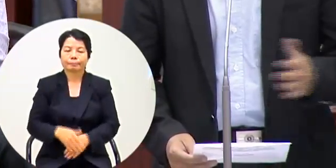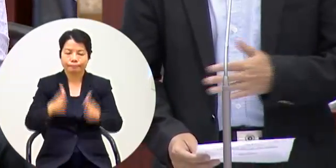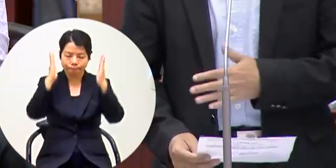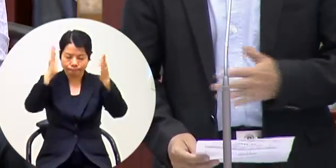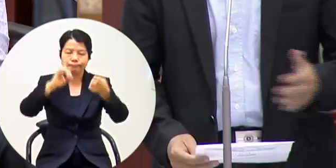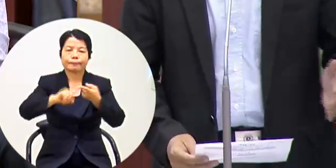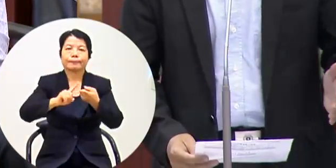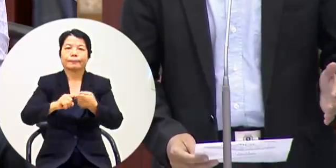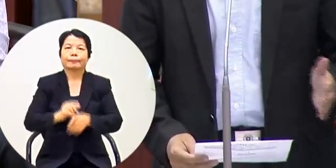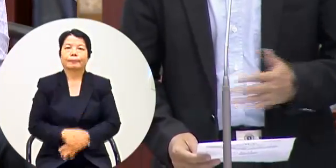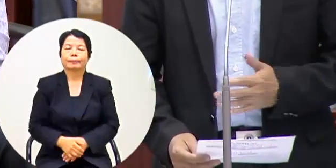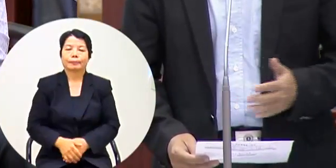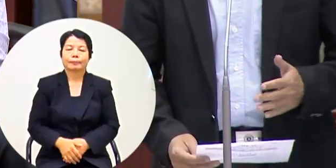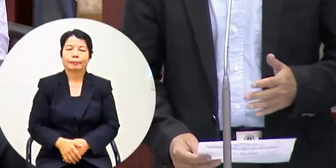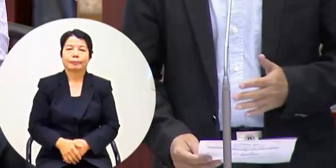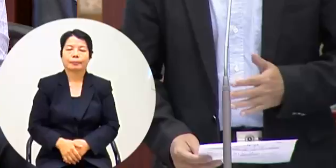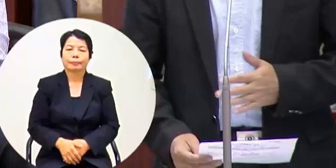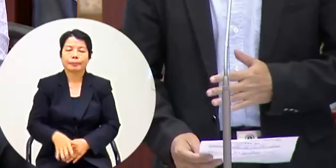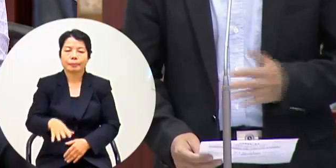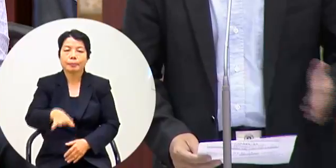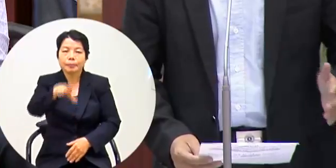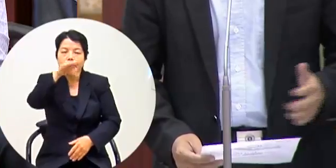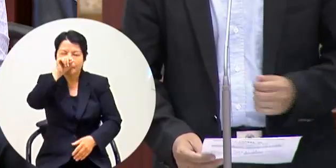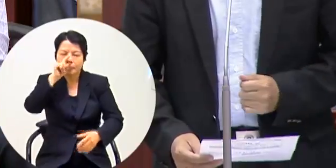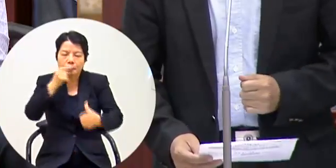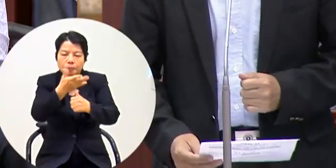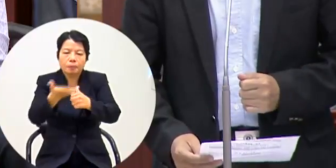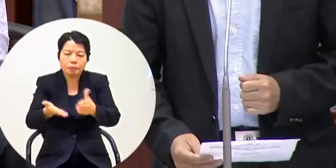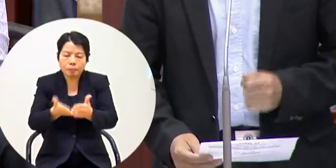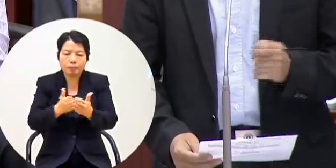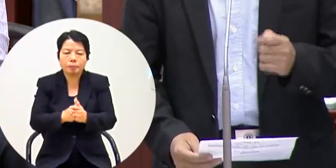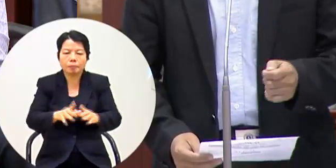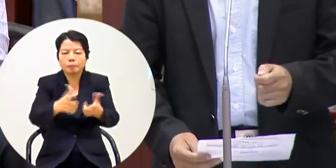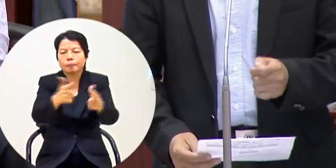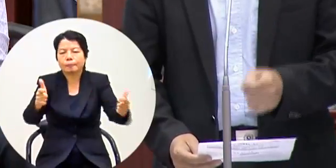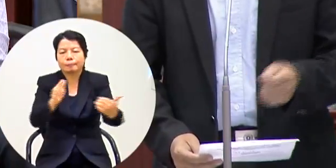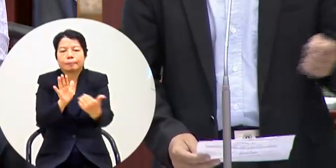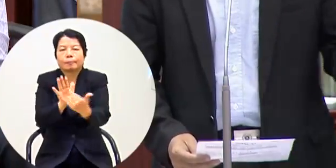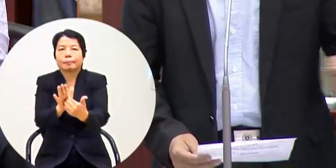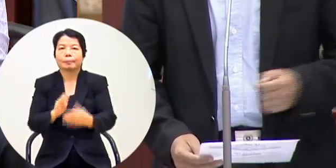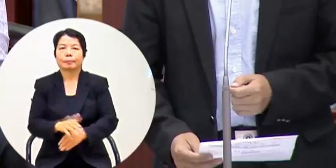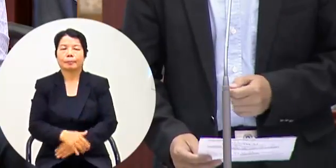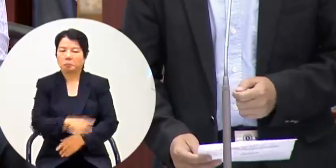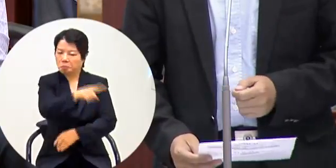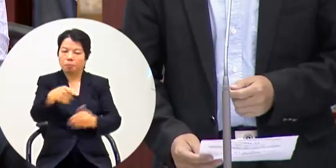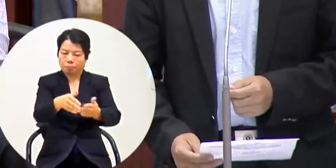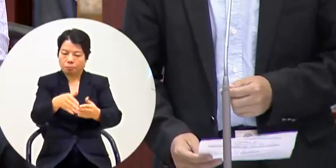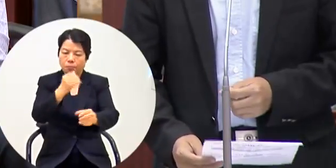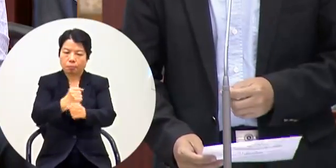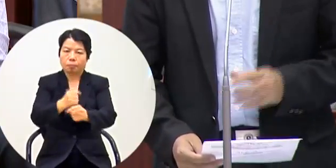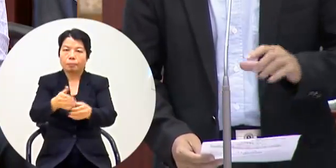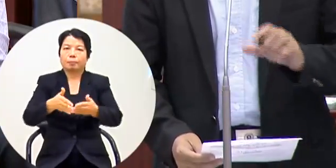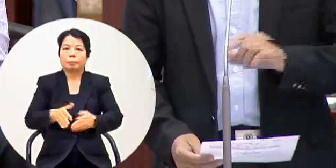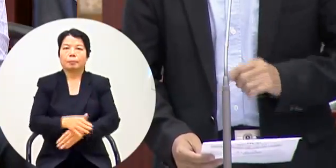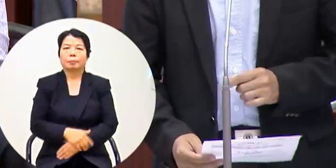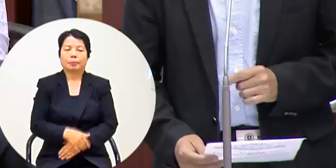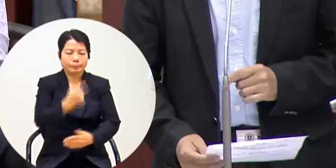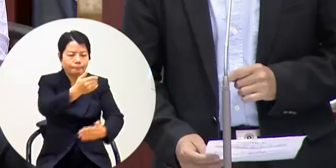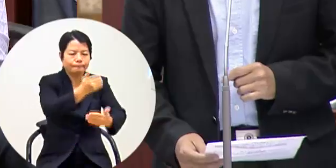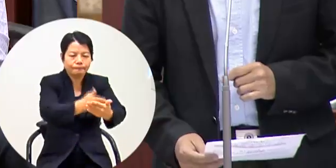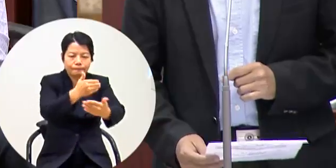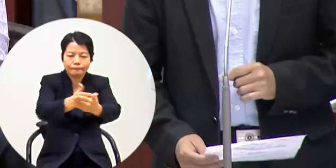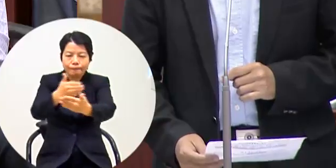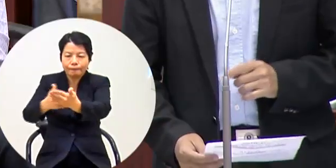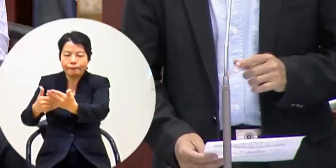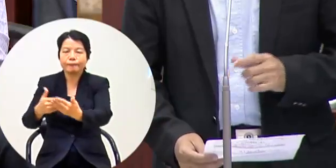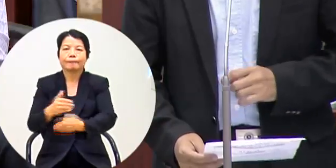化，各种层面诶，当者诶。每个层面都要做哈，那边减一点，这边减一点，那其实整个空气品